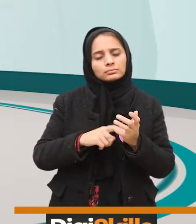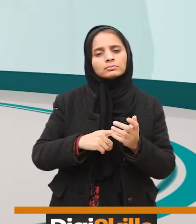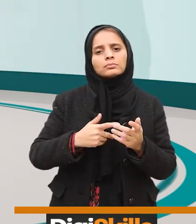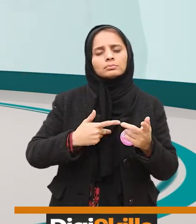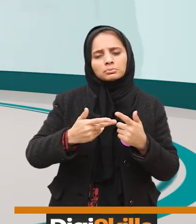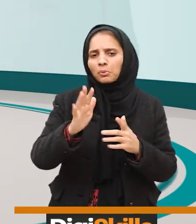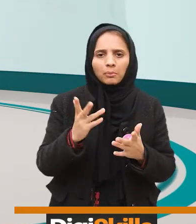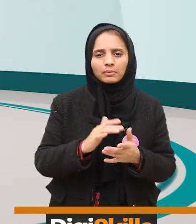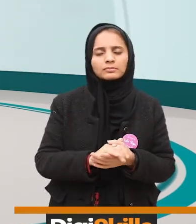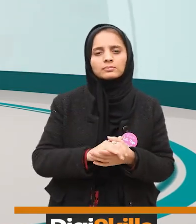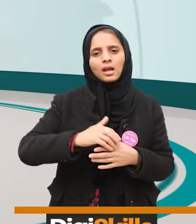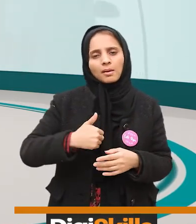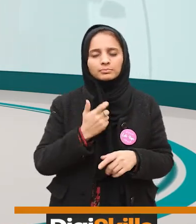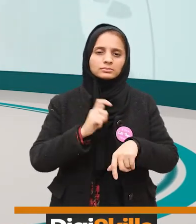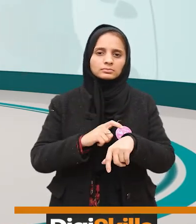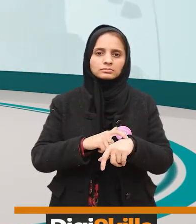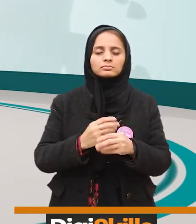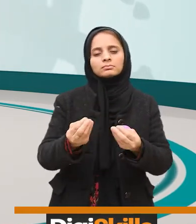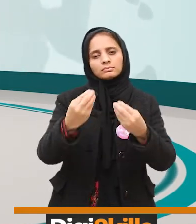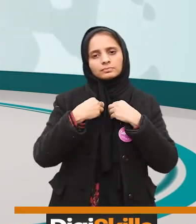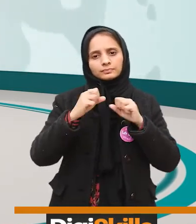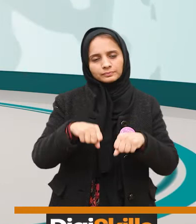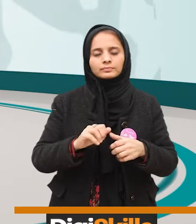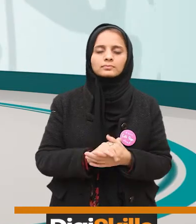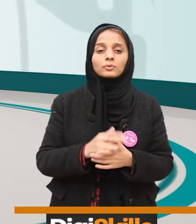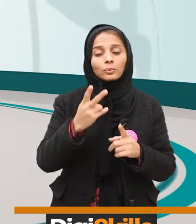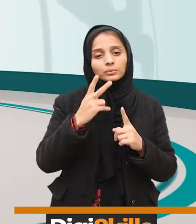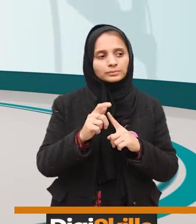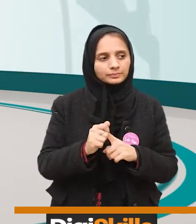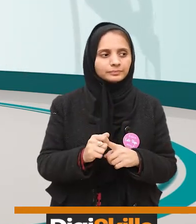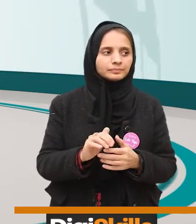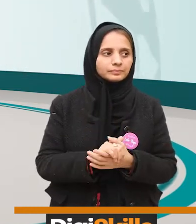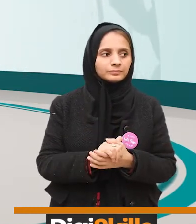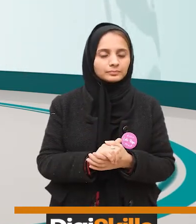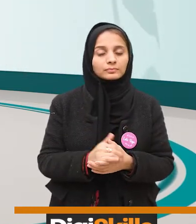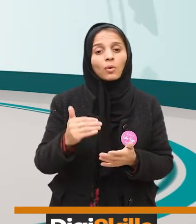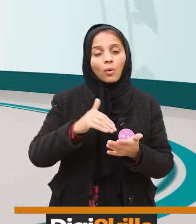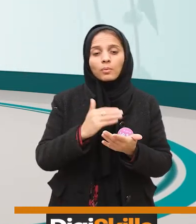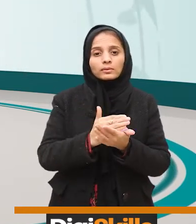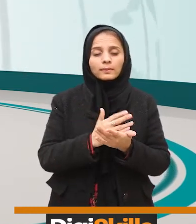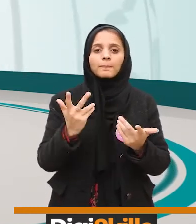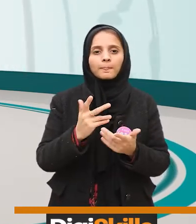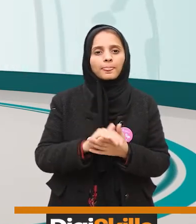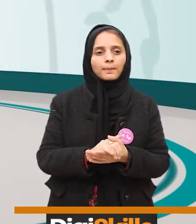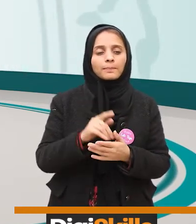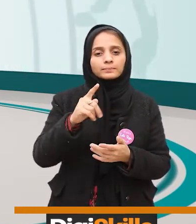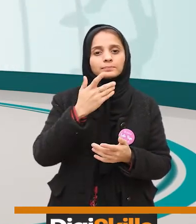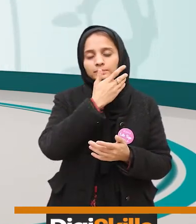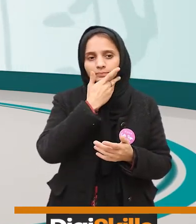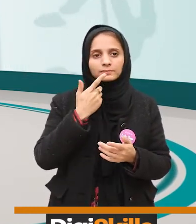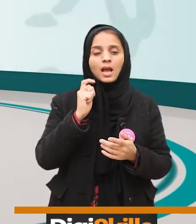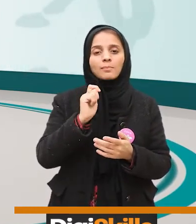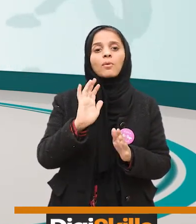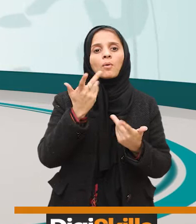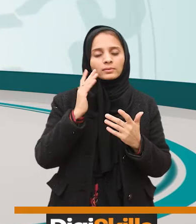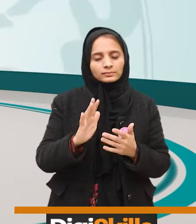بغیر ان کو ریکویسٹ کیے فار دیٹ میٹر مل جاتا ہے، اور یہ بہت ضروری ہے۔ یہ ہوتا کیسے؟ یہ ہوتا ایسے ہے کہ اگر آپ نے